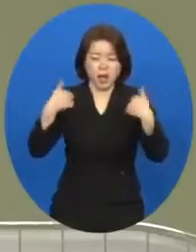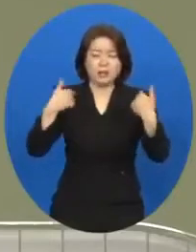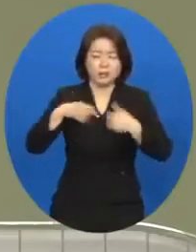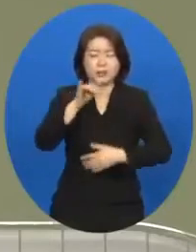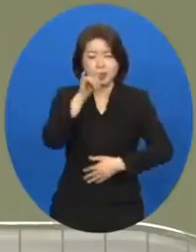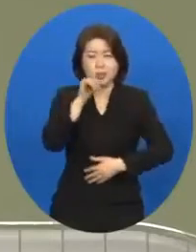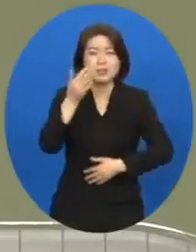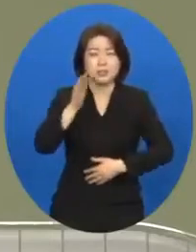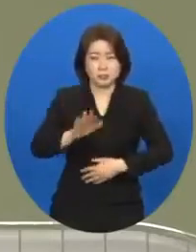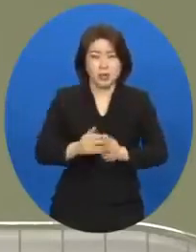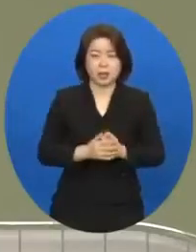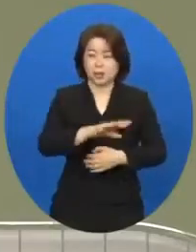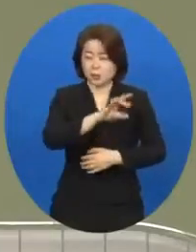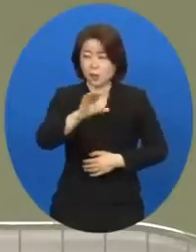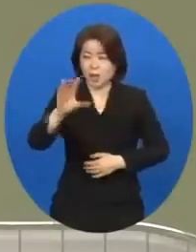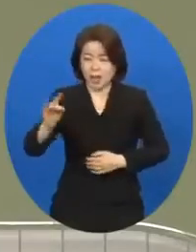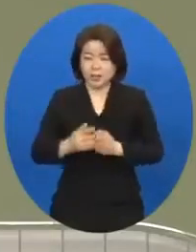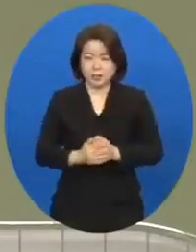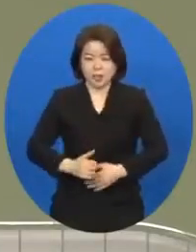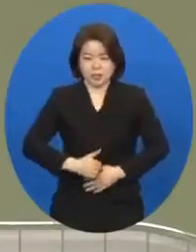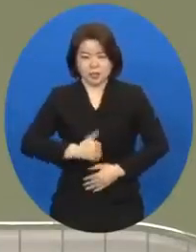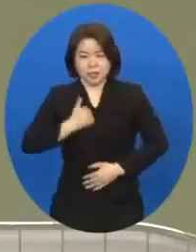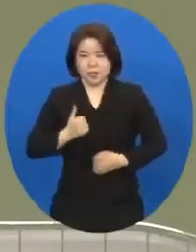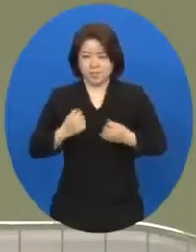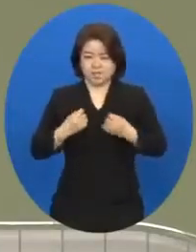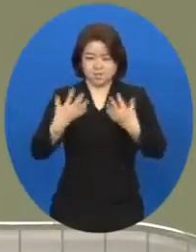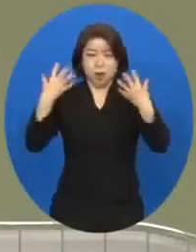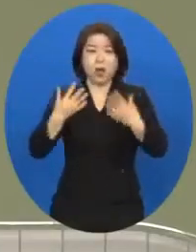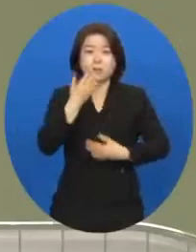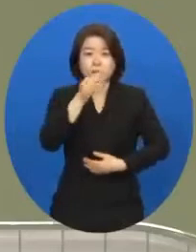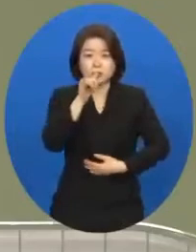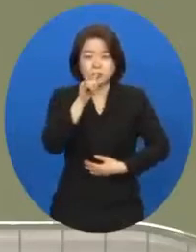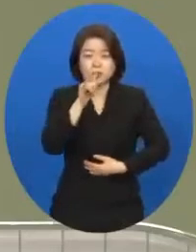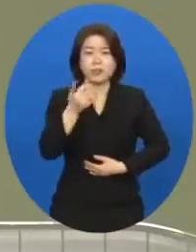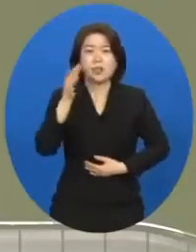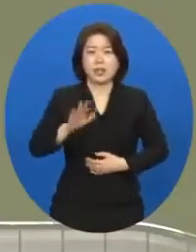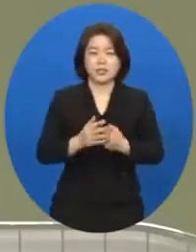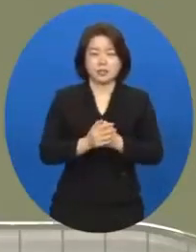마련이고 때때로 분이 막 치솟아 오를 수도 있지만 화를 품지 않을 수